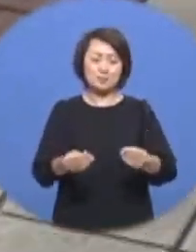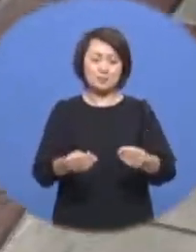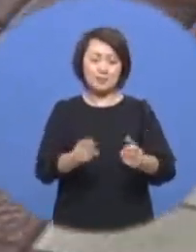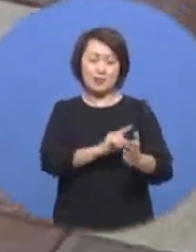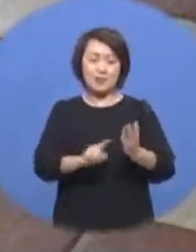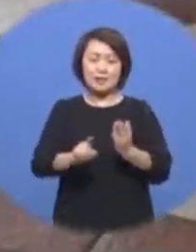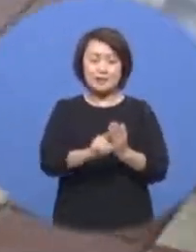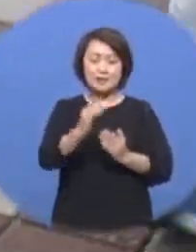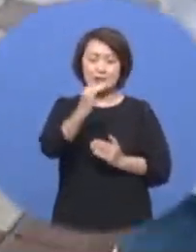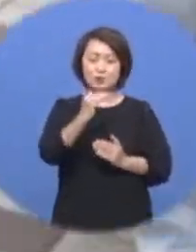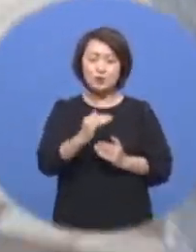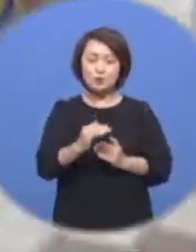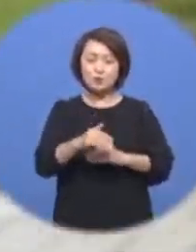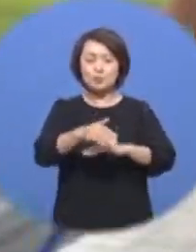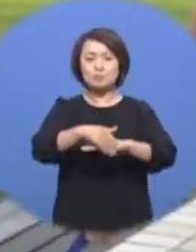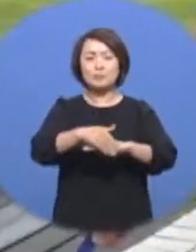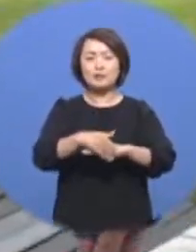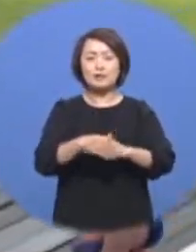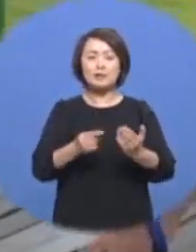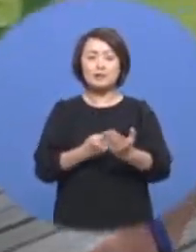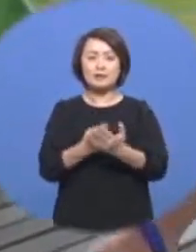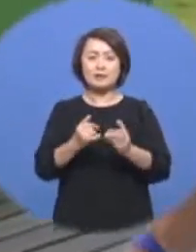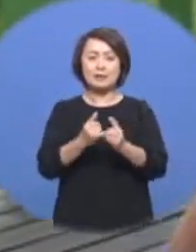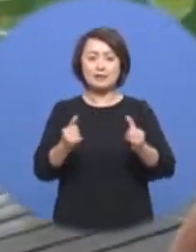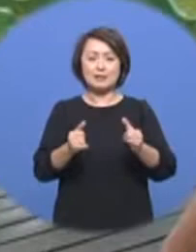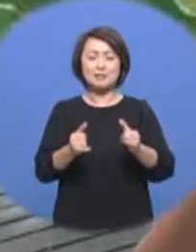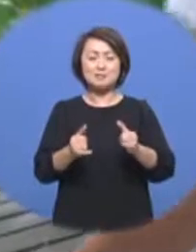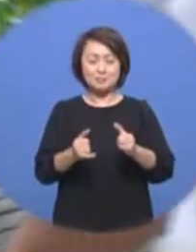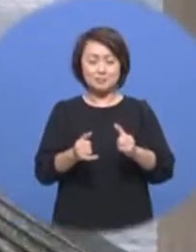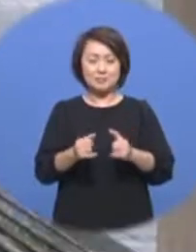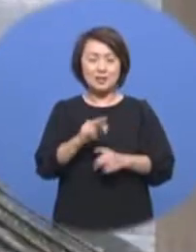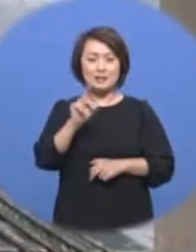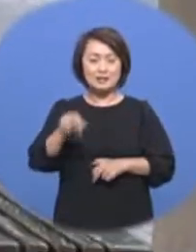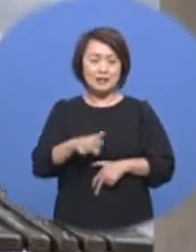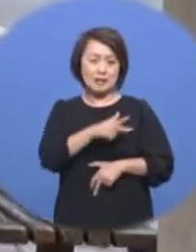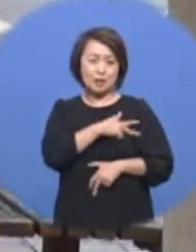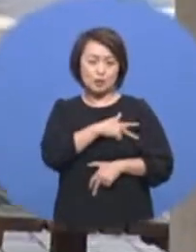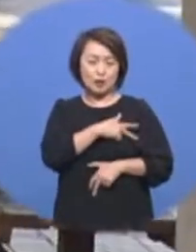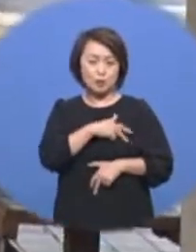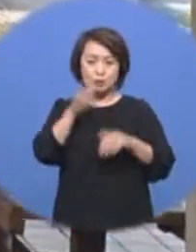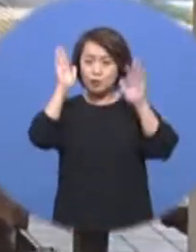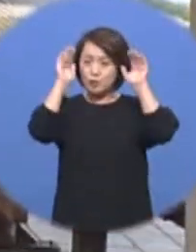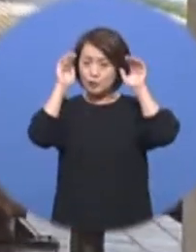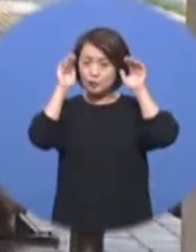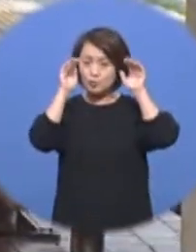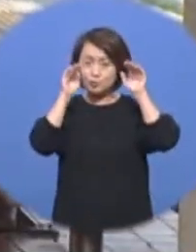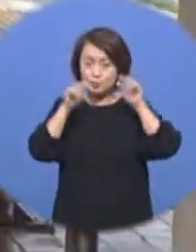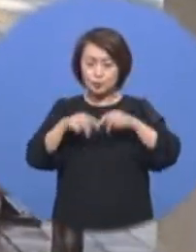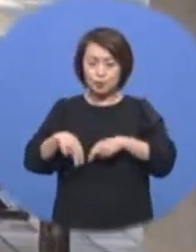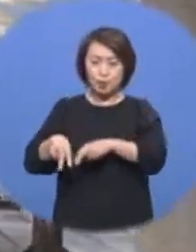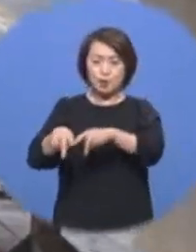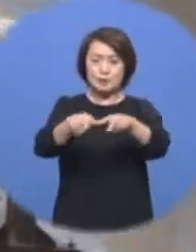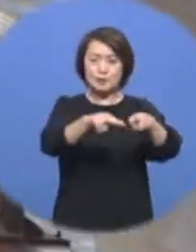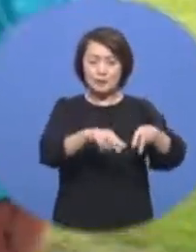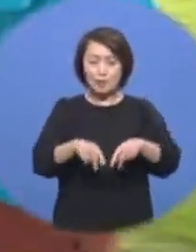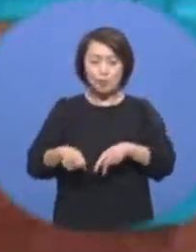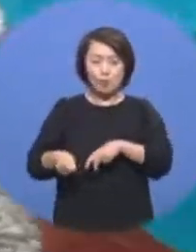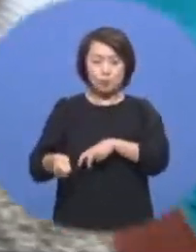先着順で受け付けられた参加者は動物愛護センターのスタッフ犬とセンター内を散歩します